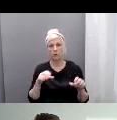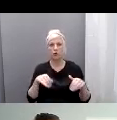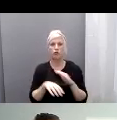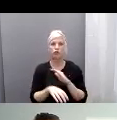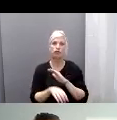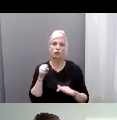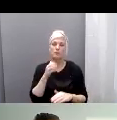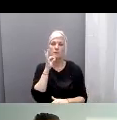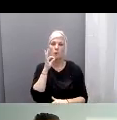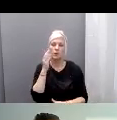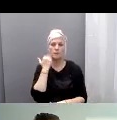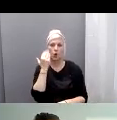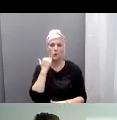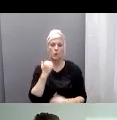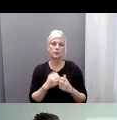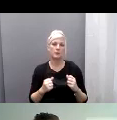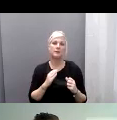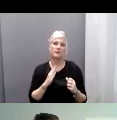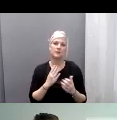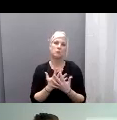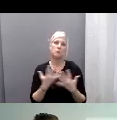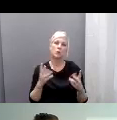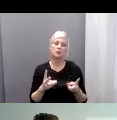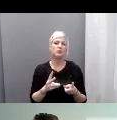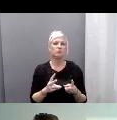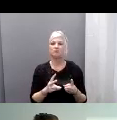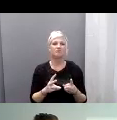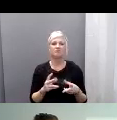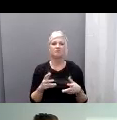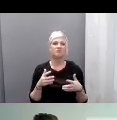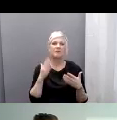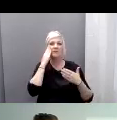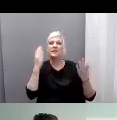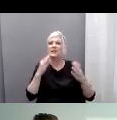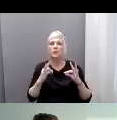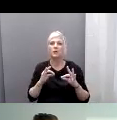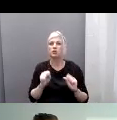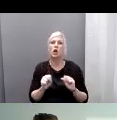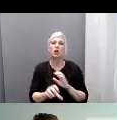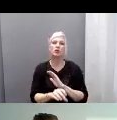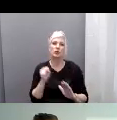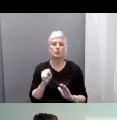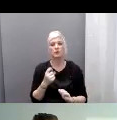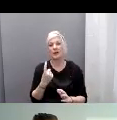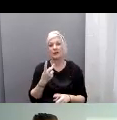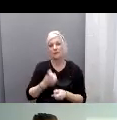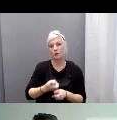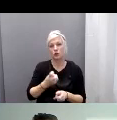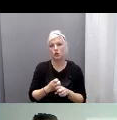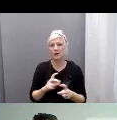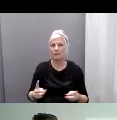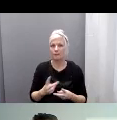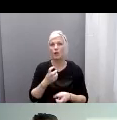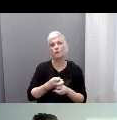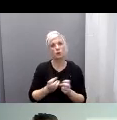frågorna tidigare, men det finns ju också många som inte har riktigt vetat hur man ska göra det. Så det här är ett försök att